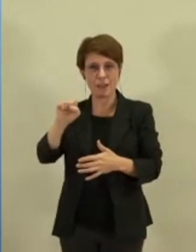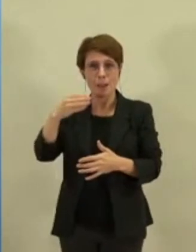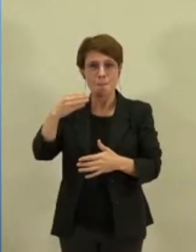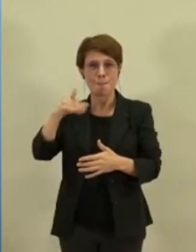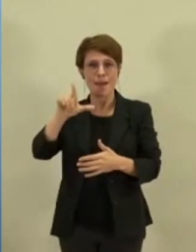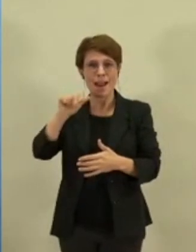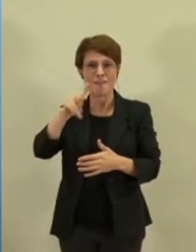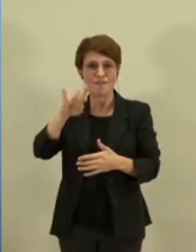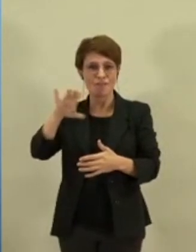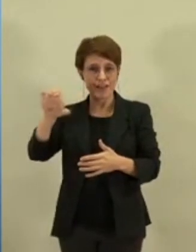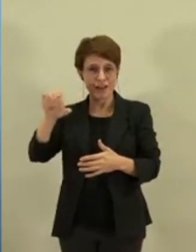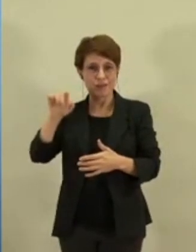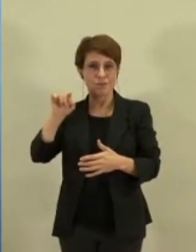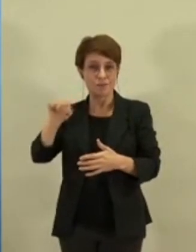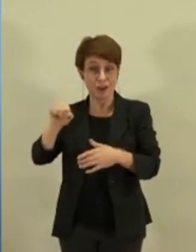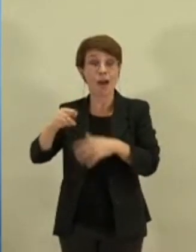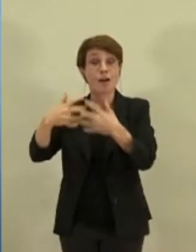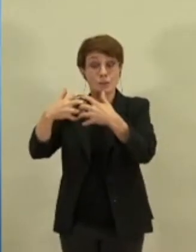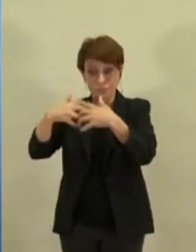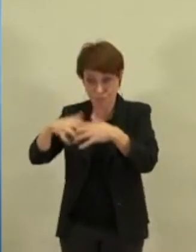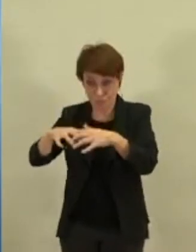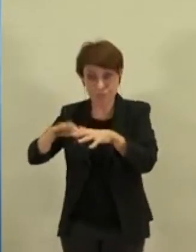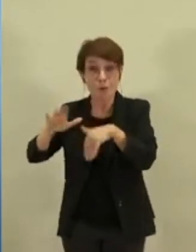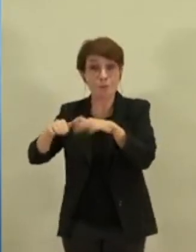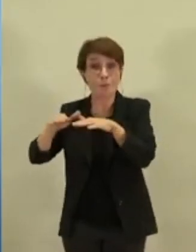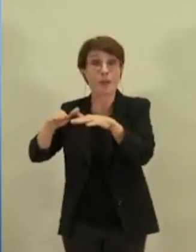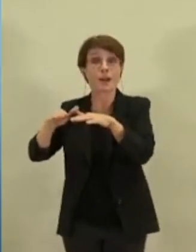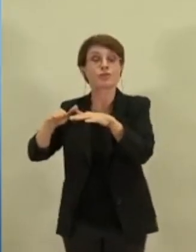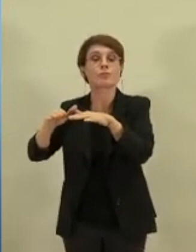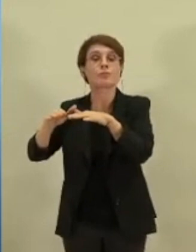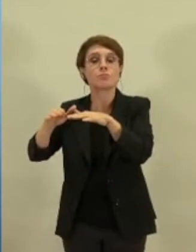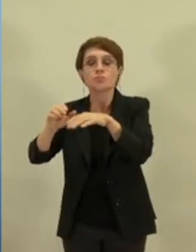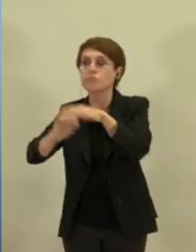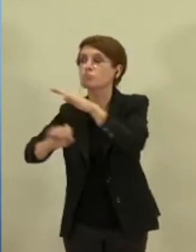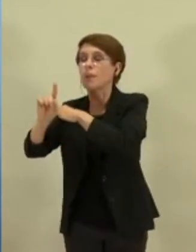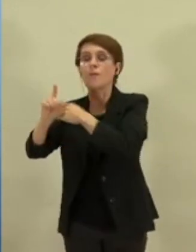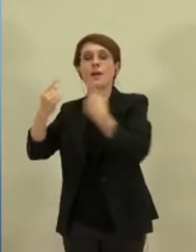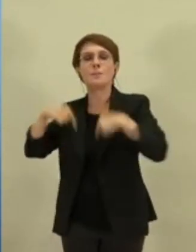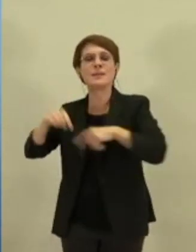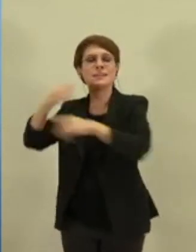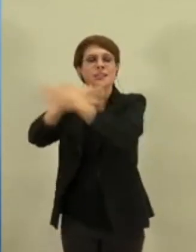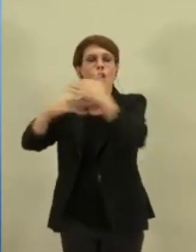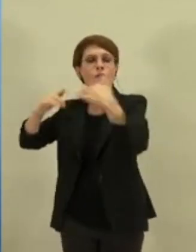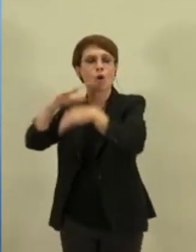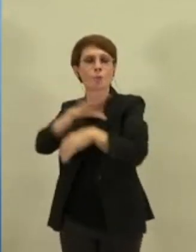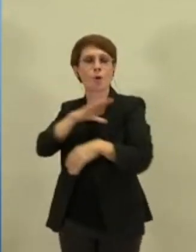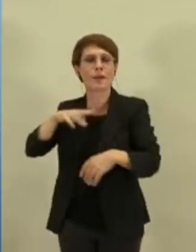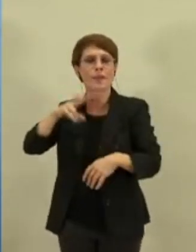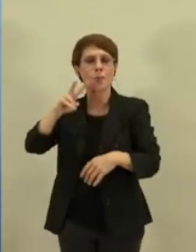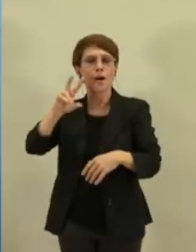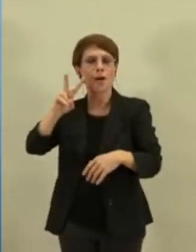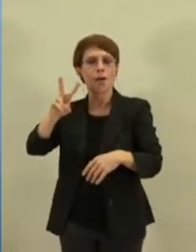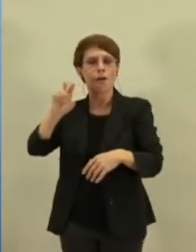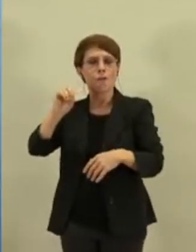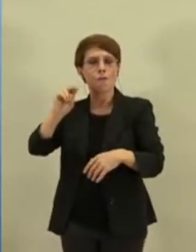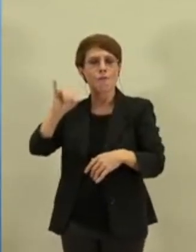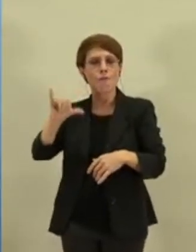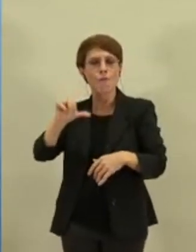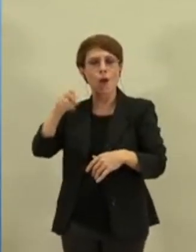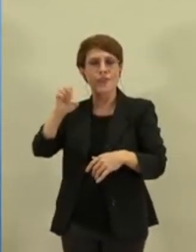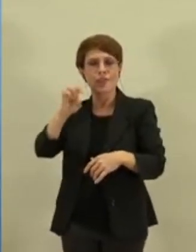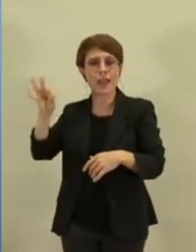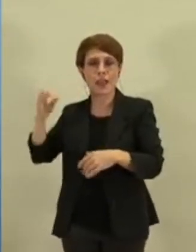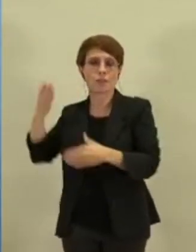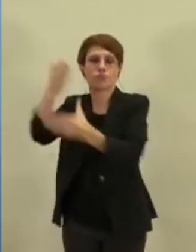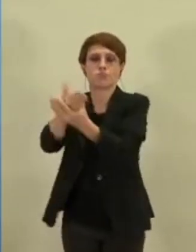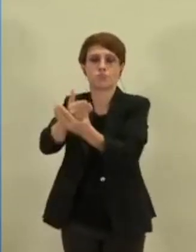stoppé par sa ministre de l'Environnement, Dominique Voynet. Superphénix était la promesse poursuivie par la France depuis le premier jour